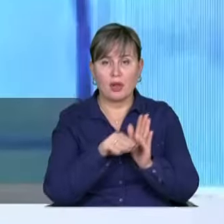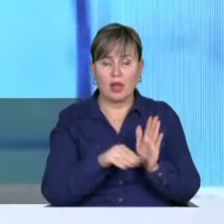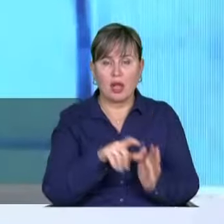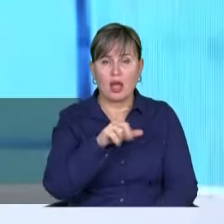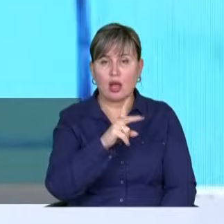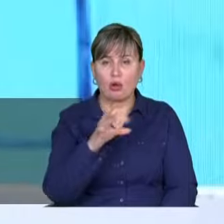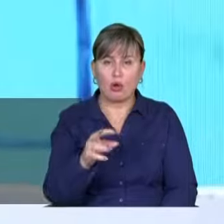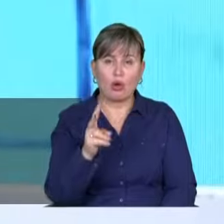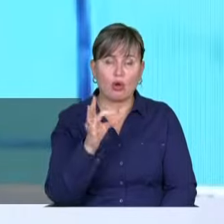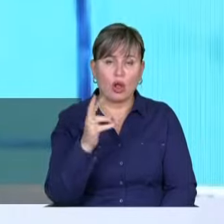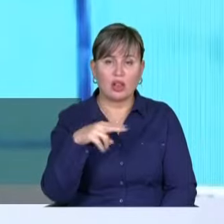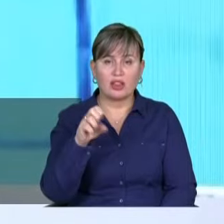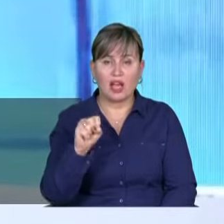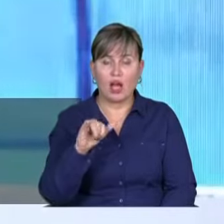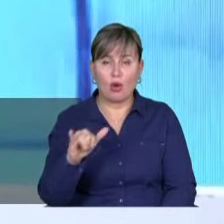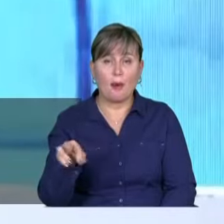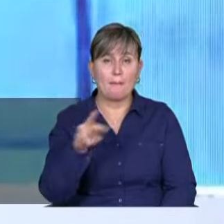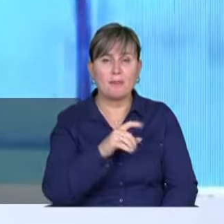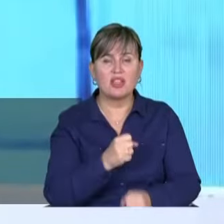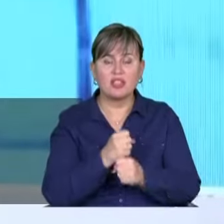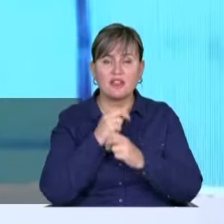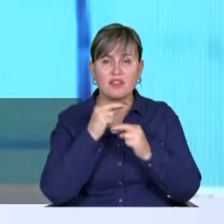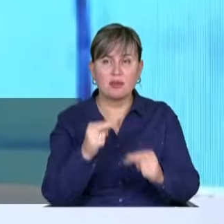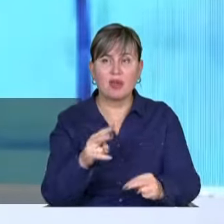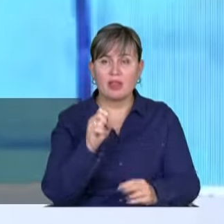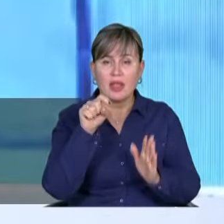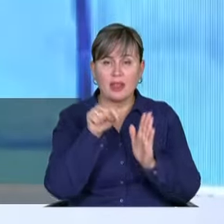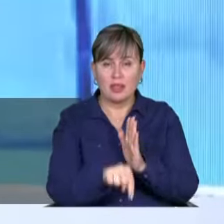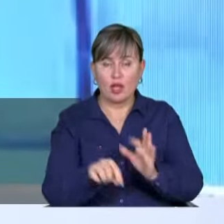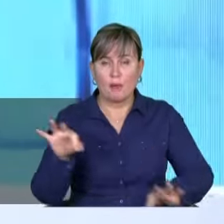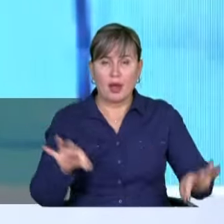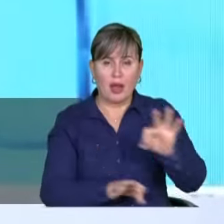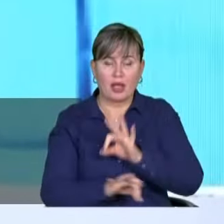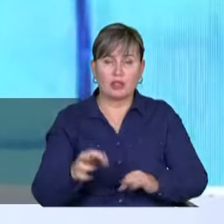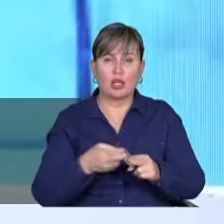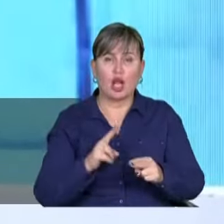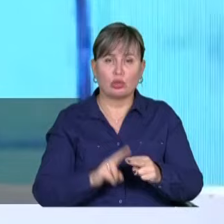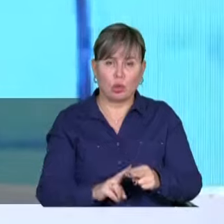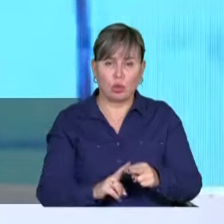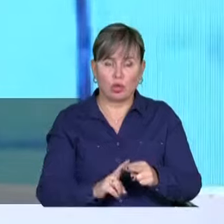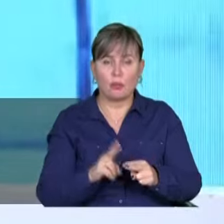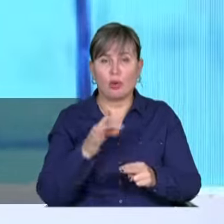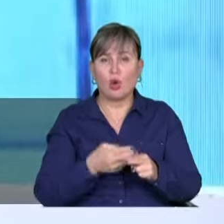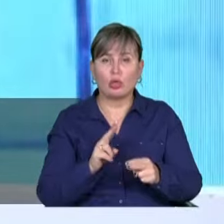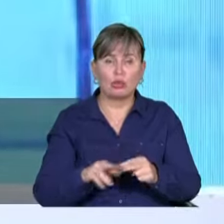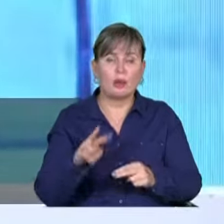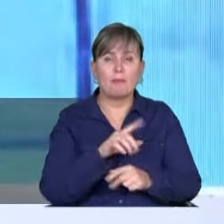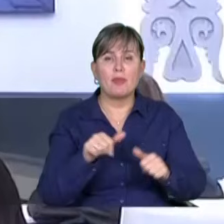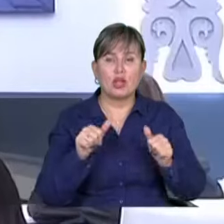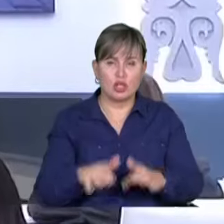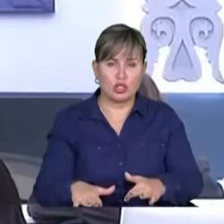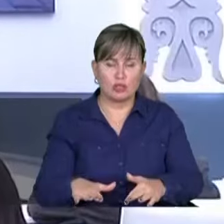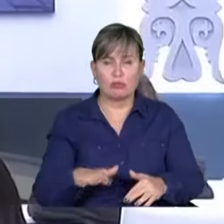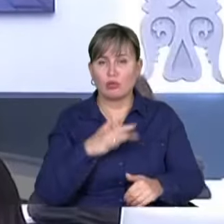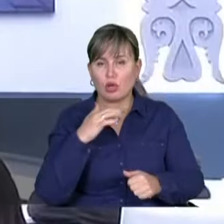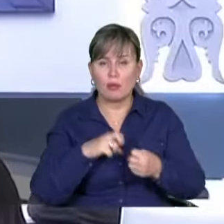«Эко-холдау». Мы делаем акцент именно на тех проектах, которые, по которым мы решим нулевые